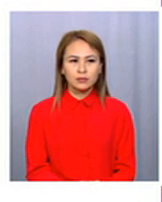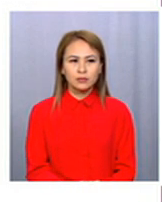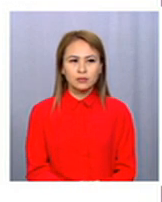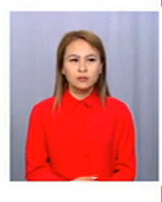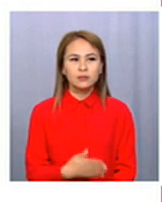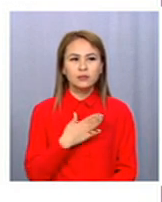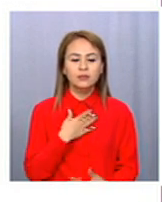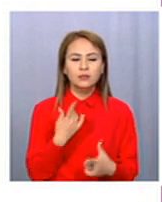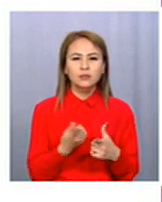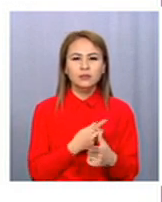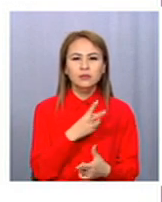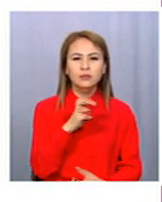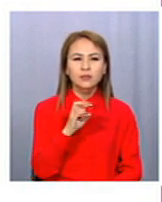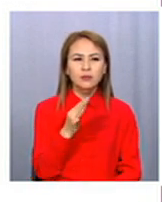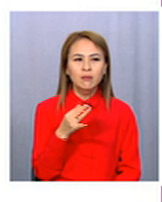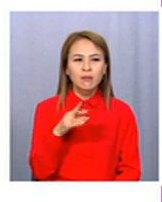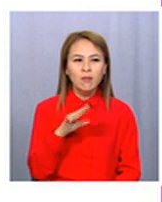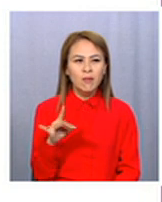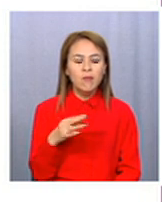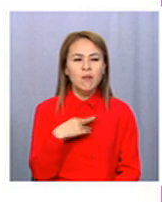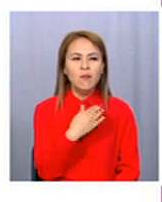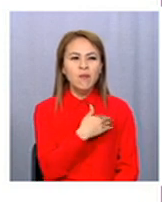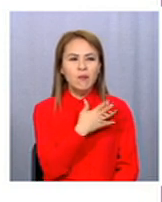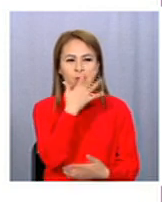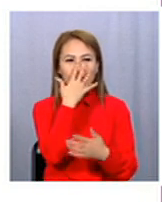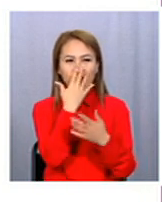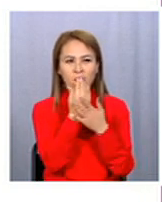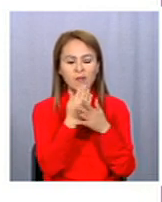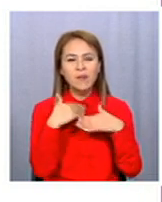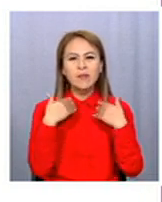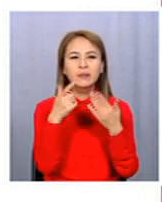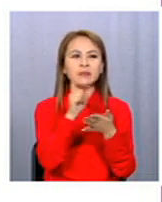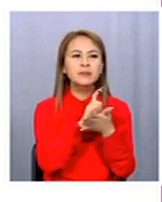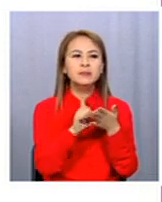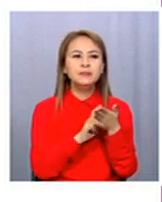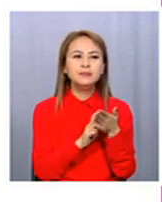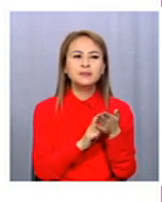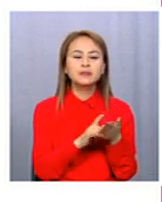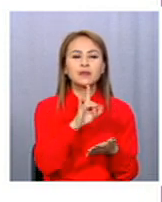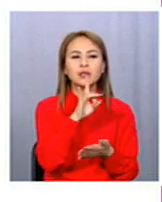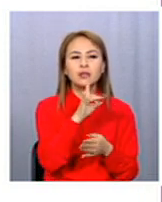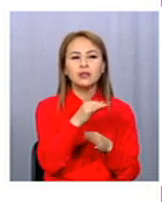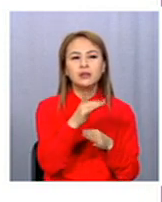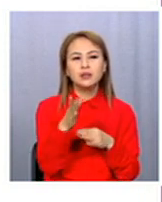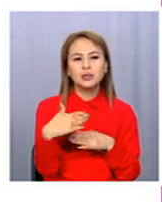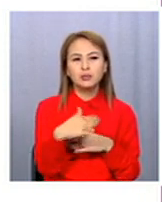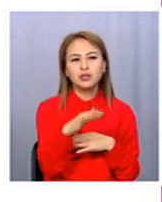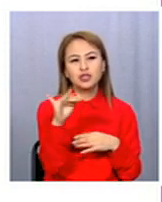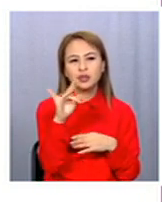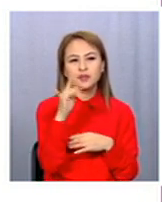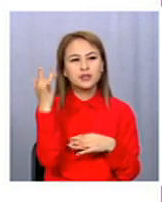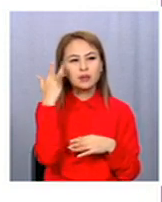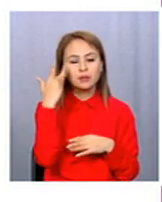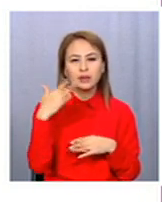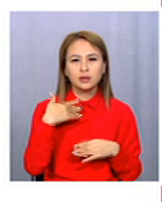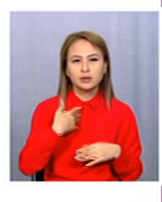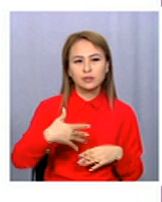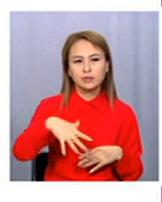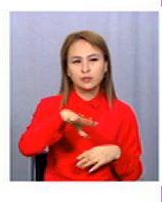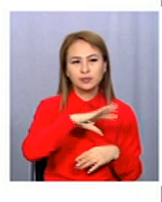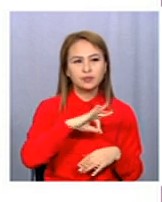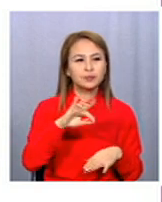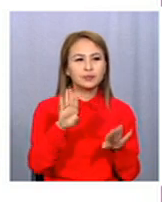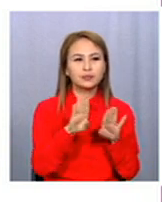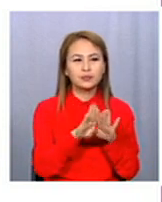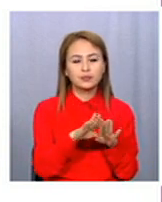Меня зовут Мадияр. Я хочу свое мнение выразить в стихотворении. Рыбий жир всего полезнее,